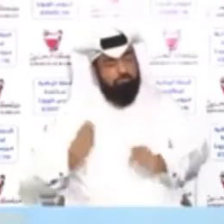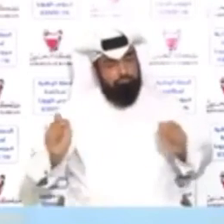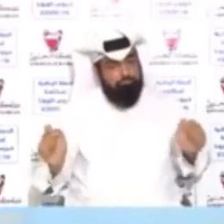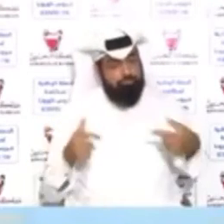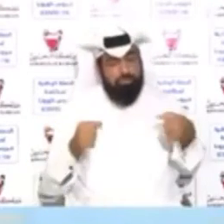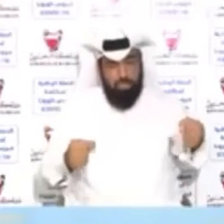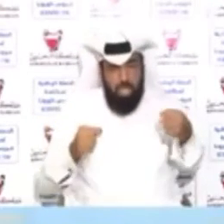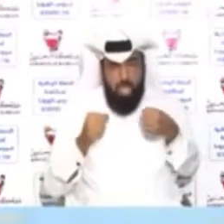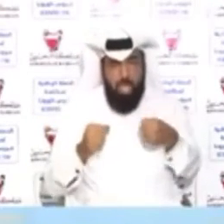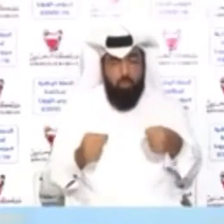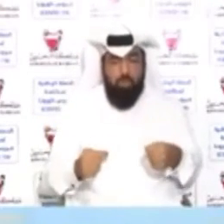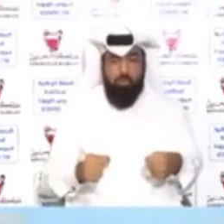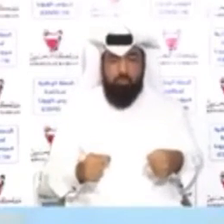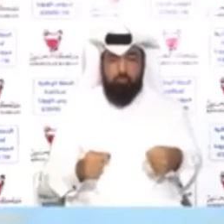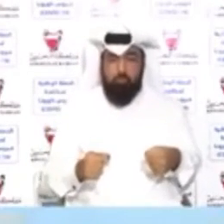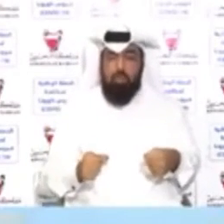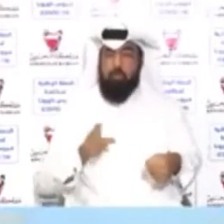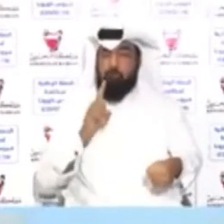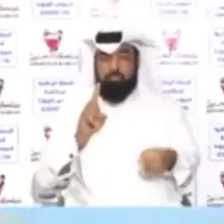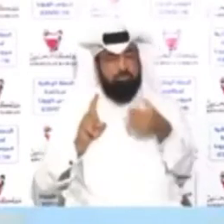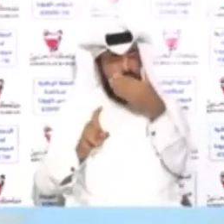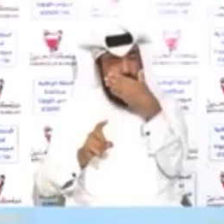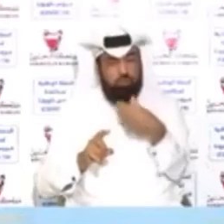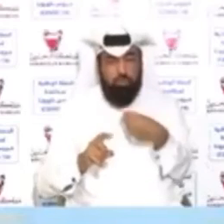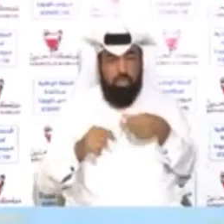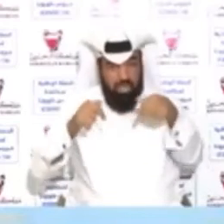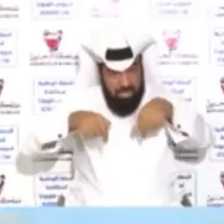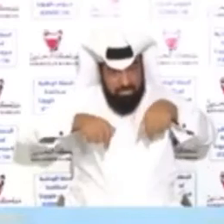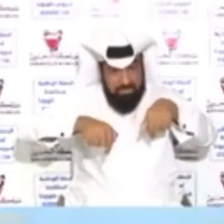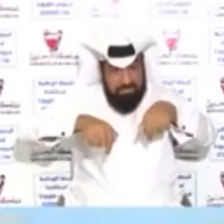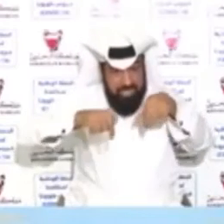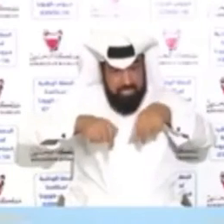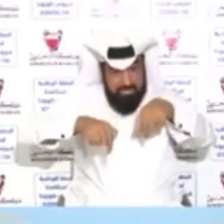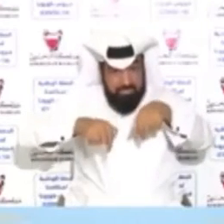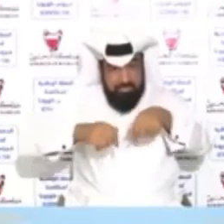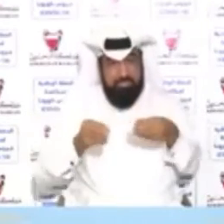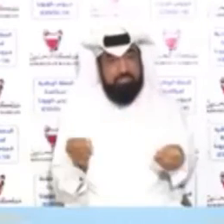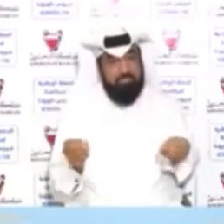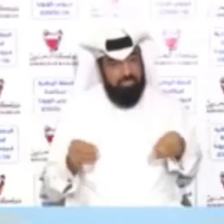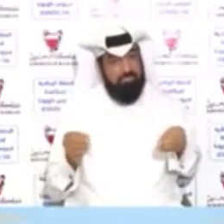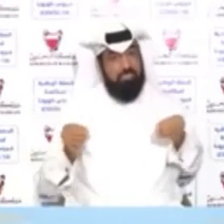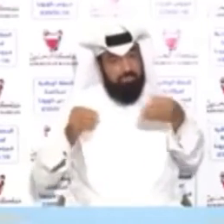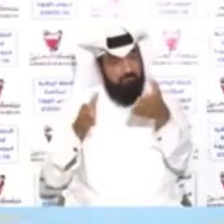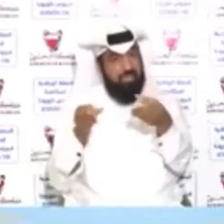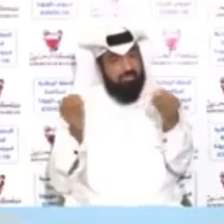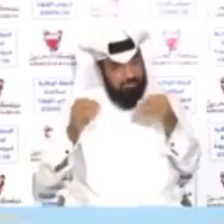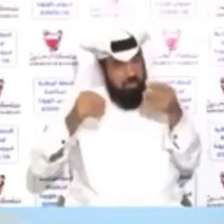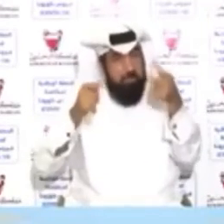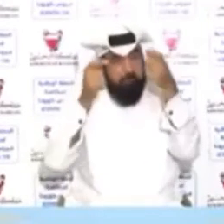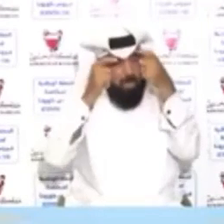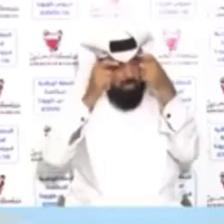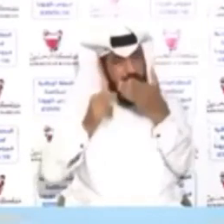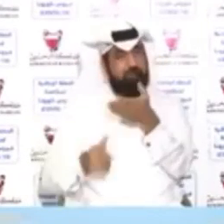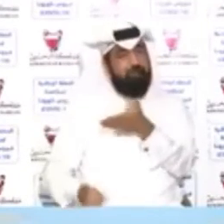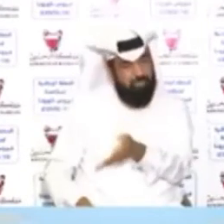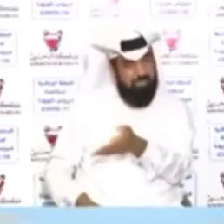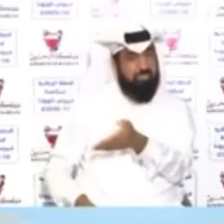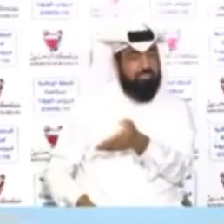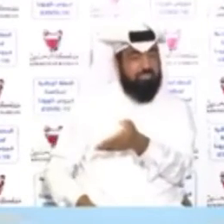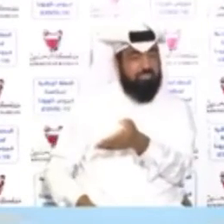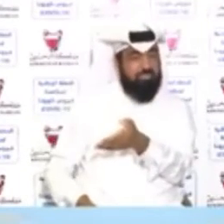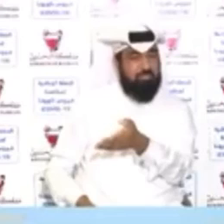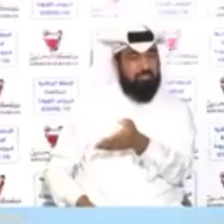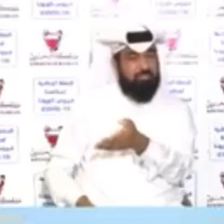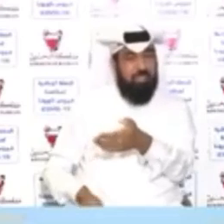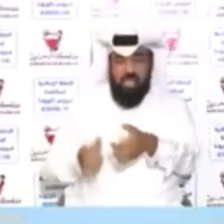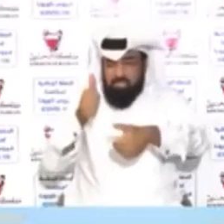فيها، بل على العكس احنا في زيادة مثل ما تفضل سعادة الدكتور وليد، زيادة في عدد الاختبارات